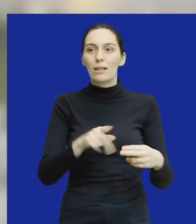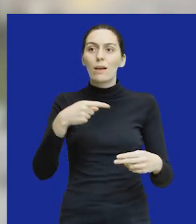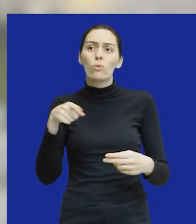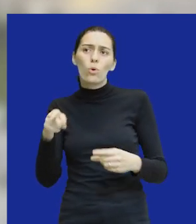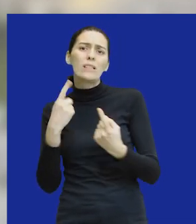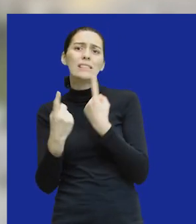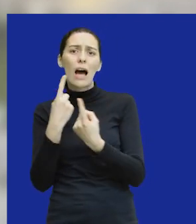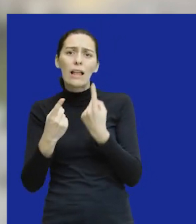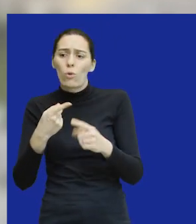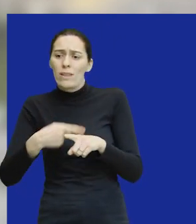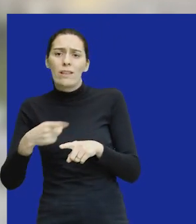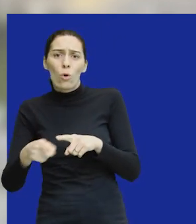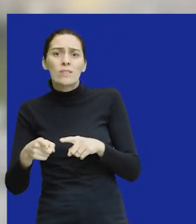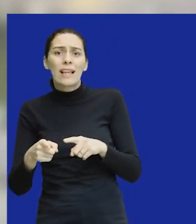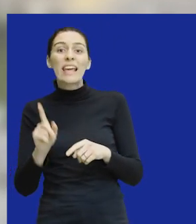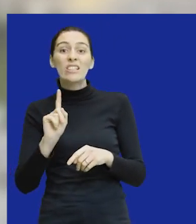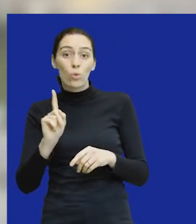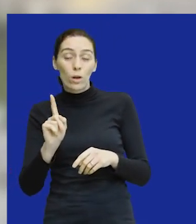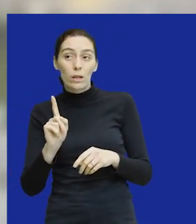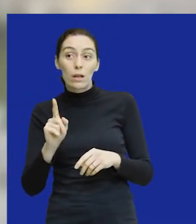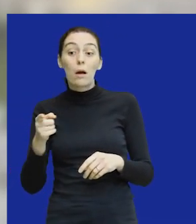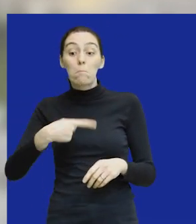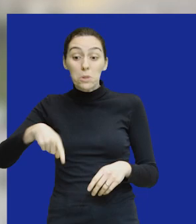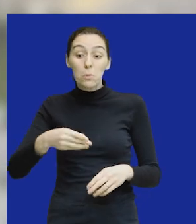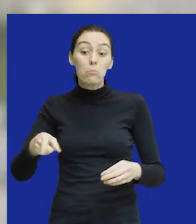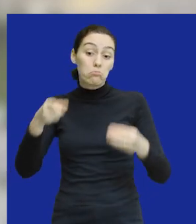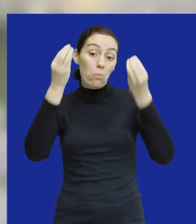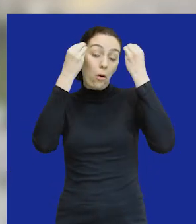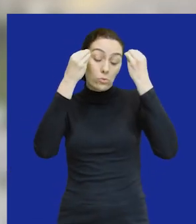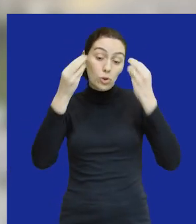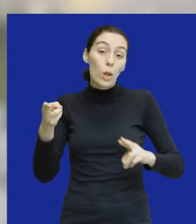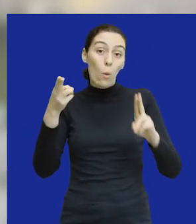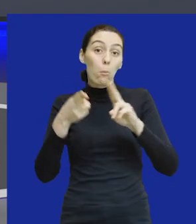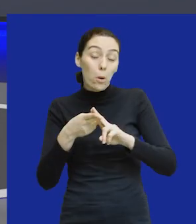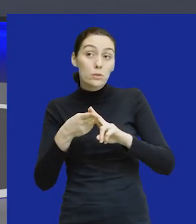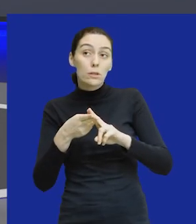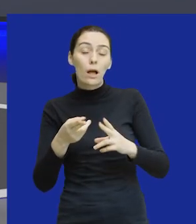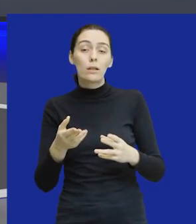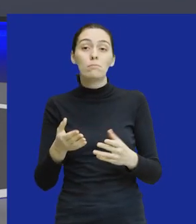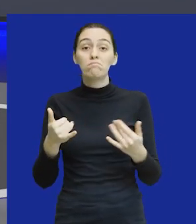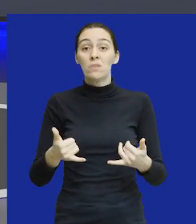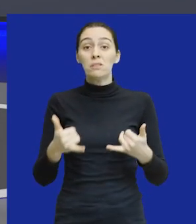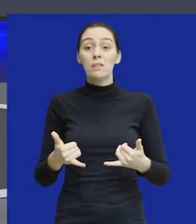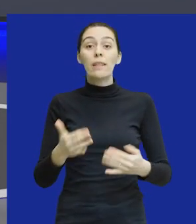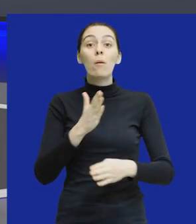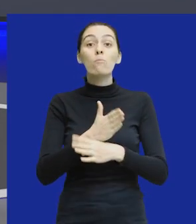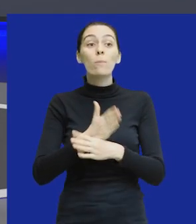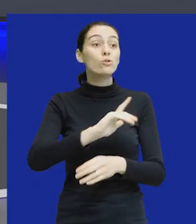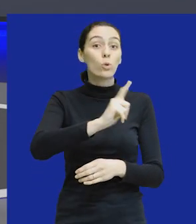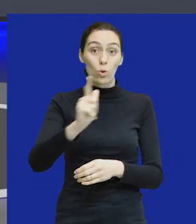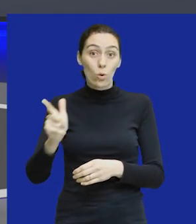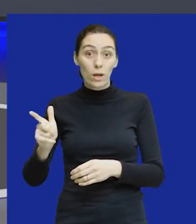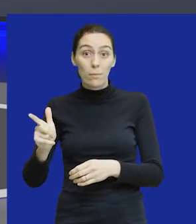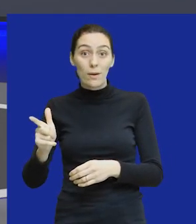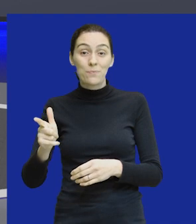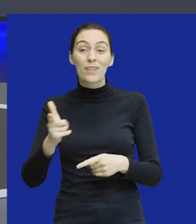ti nedostaje inzulin. E sada, nakon što smo mi se upoznali s tim, zapravo sada na neki način pomažemo